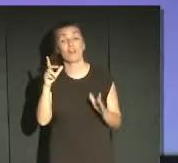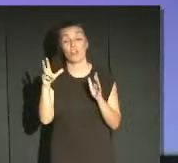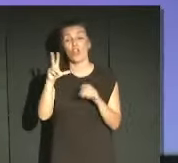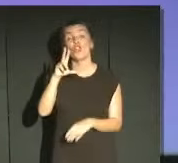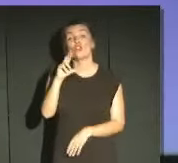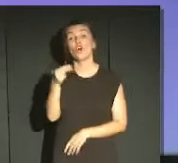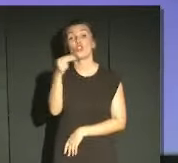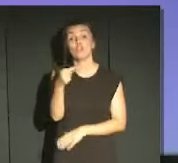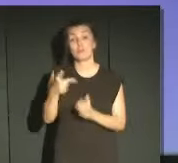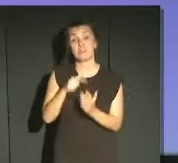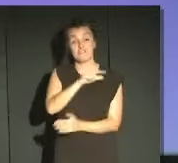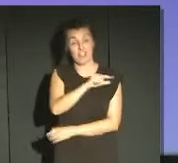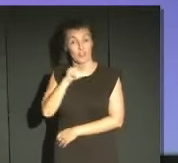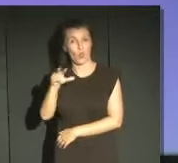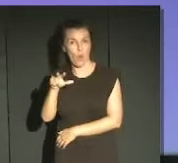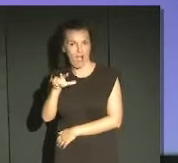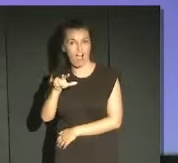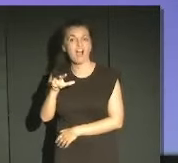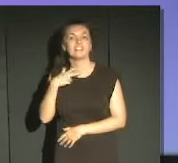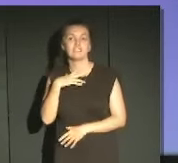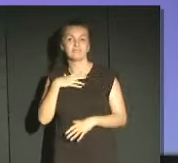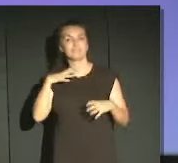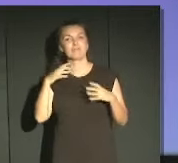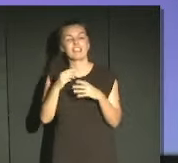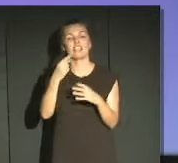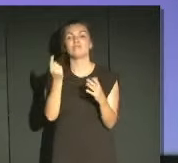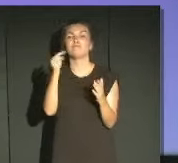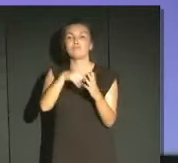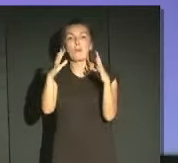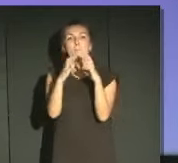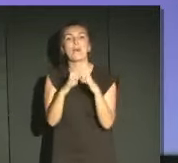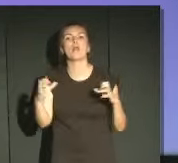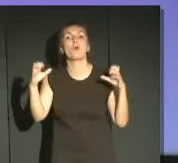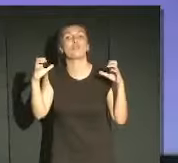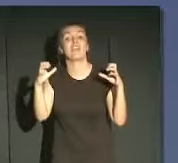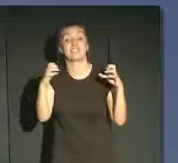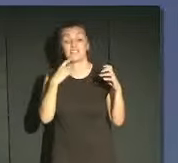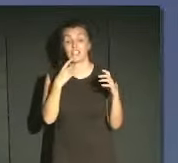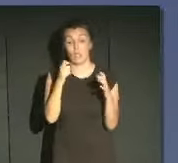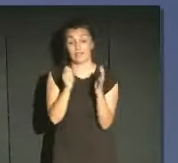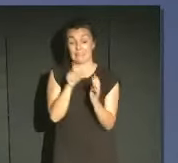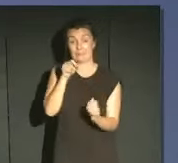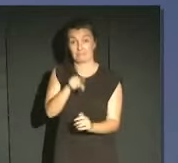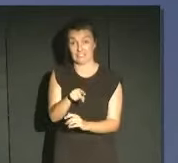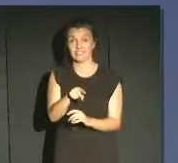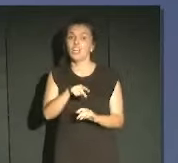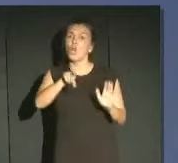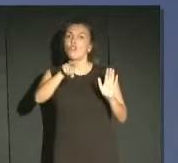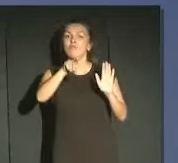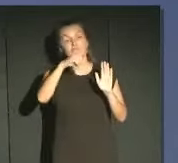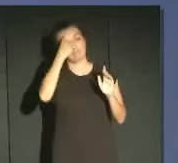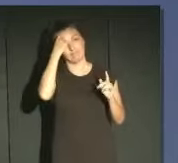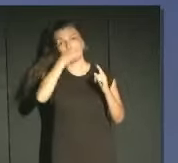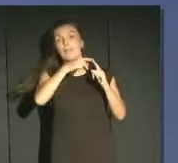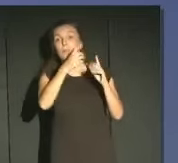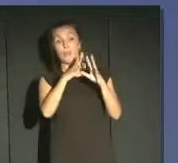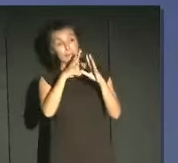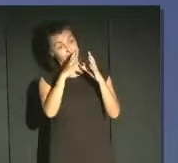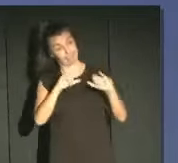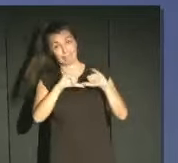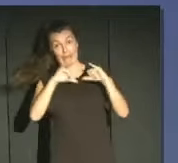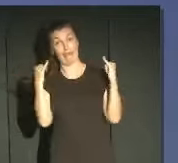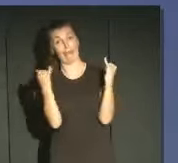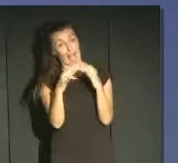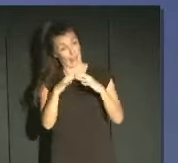novembre 2023 c'était notre niche parlementaire c'est-à-dire le seul jour où on peut choisir l'ordre du jour de l'assemblée